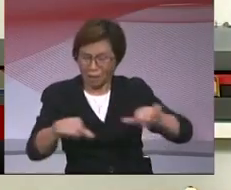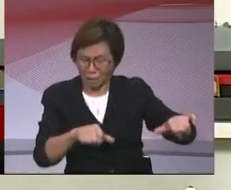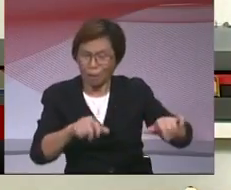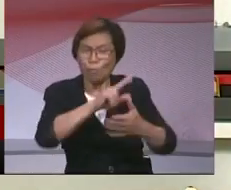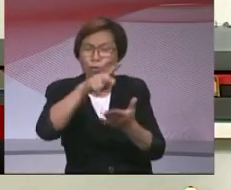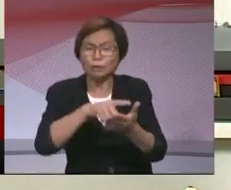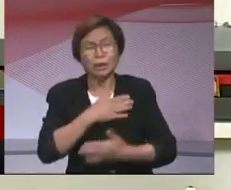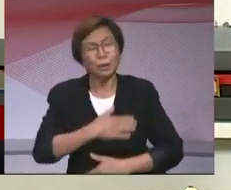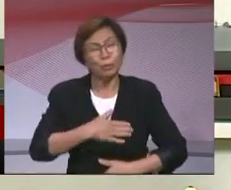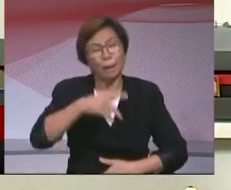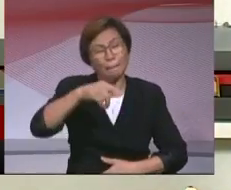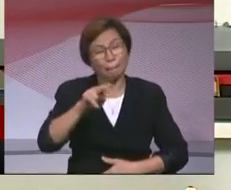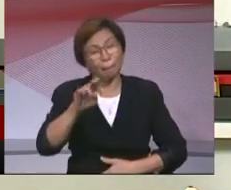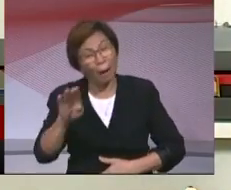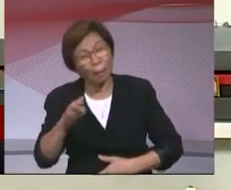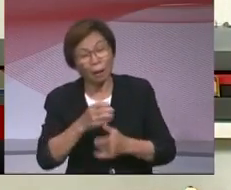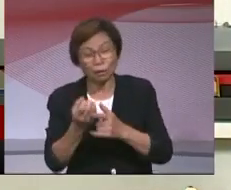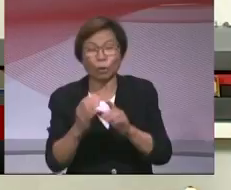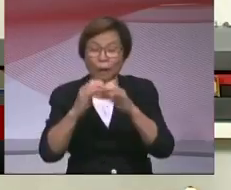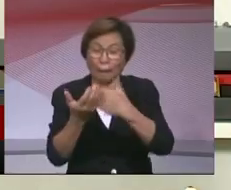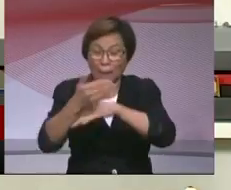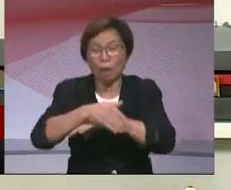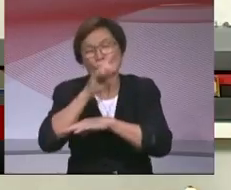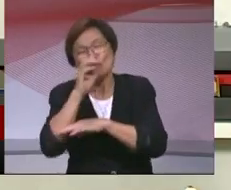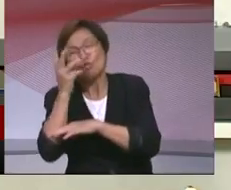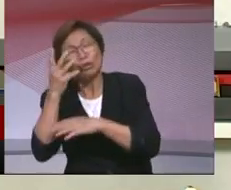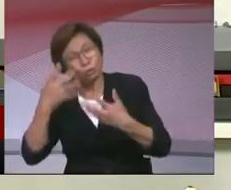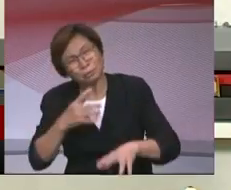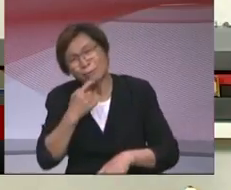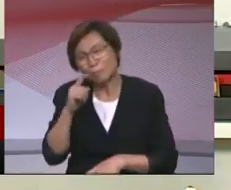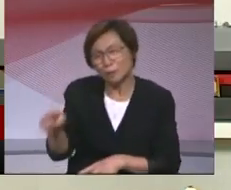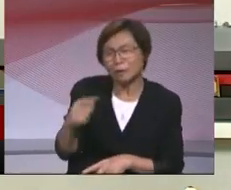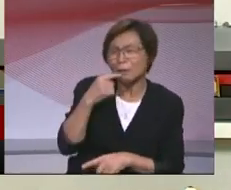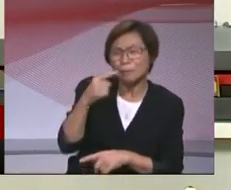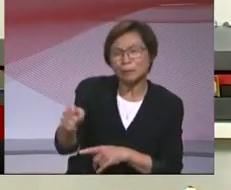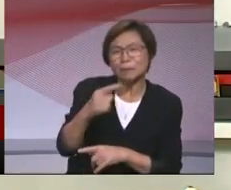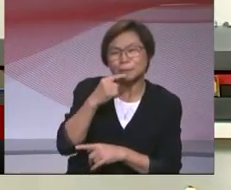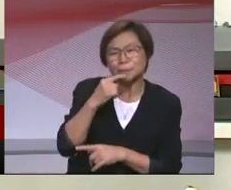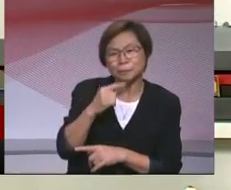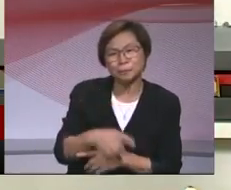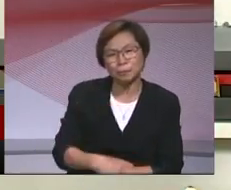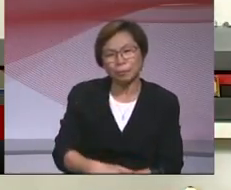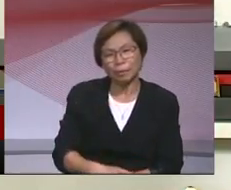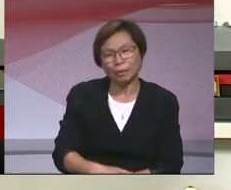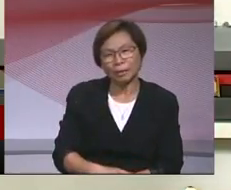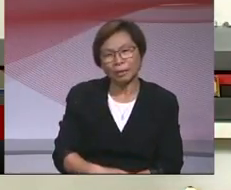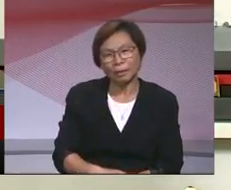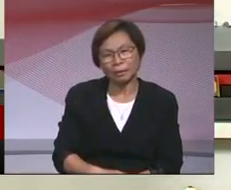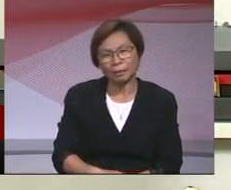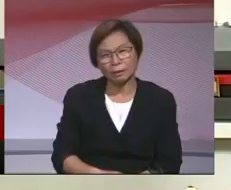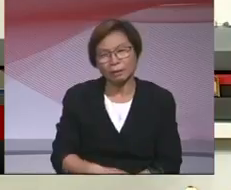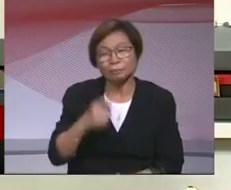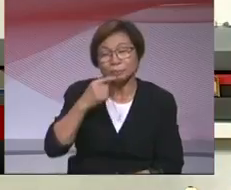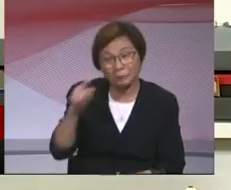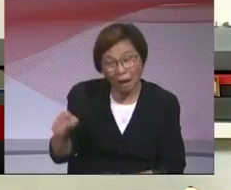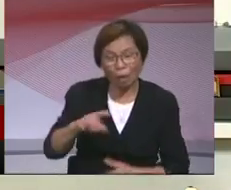pusat hiburan ini. Dan kita telah pun meminta beberapa kali supaya bukan saja